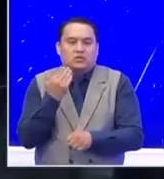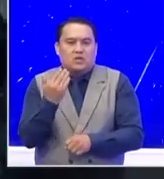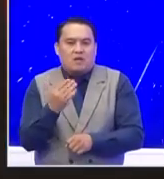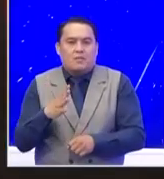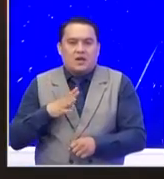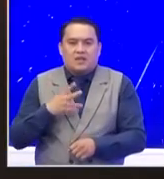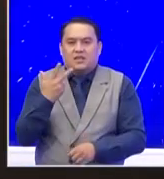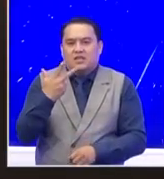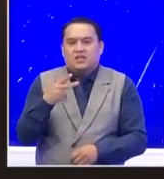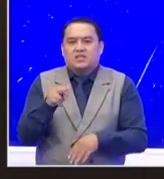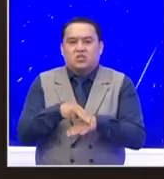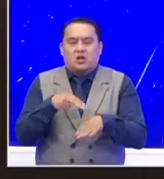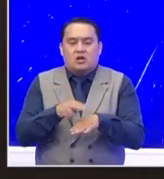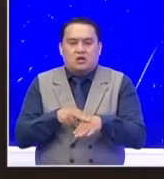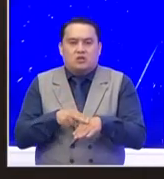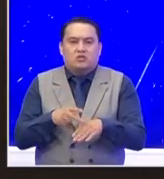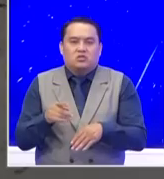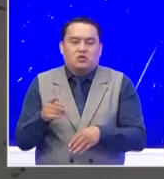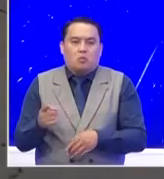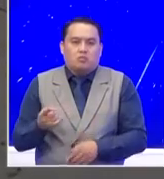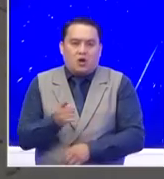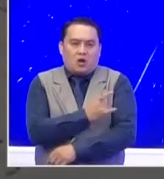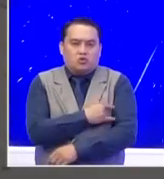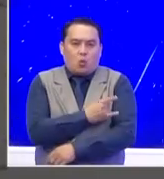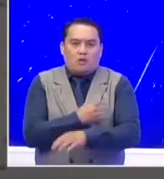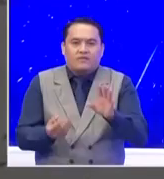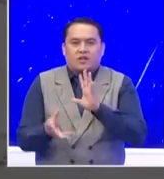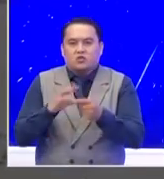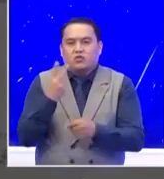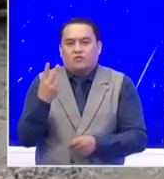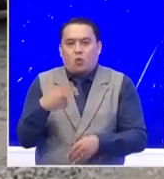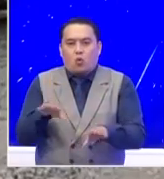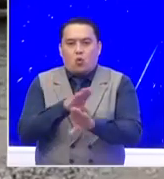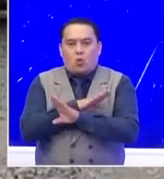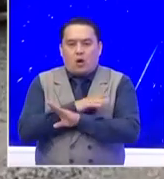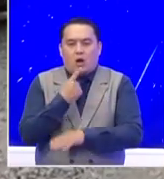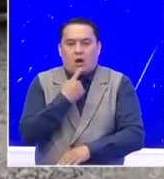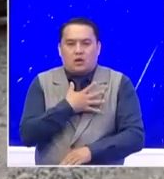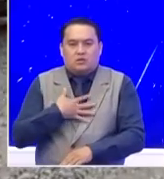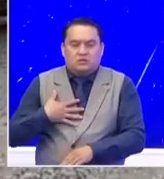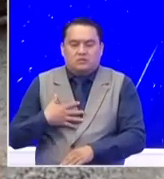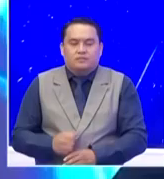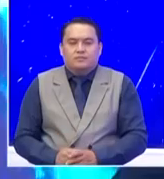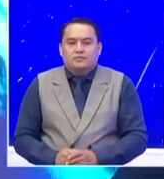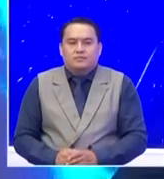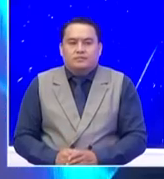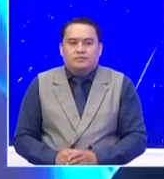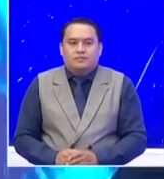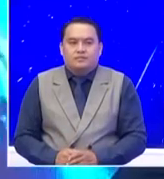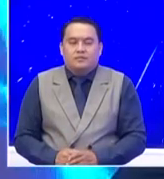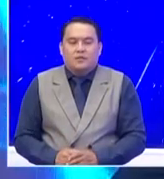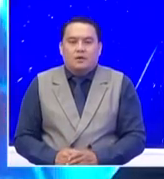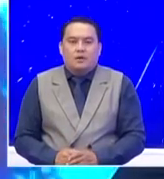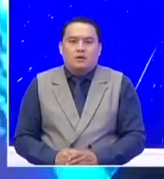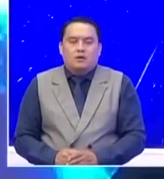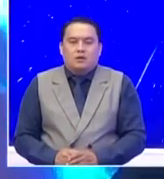ней находились 3 сотрудника, дежуривших в это время на посту. В результате ДТП 2 погибли, 1 получил серьезные травмы. В настоящее время было